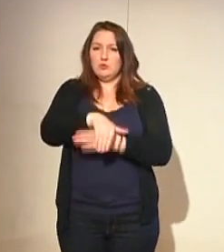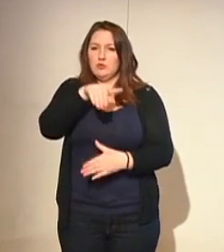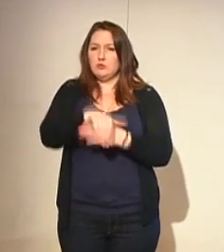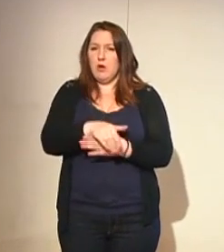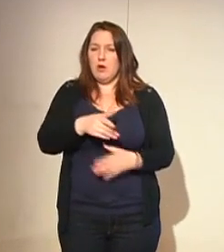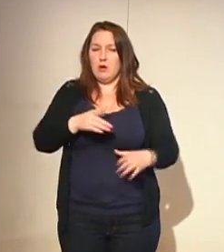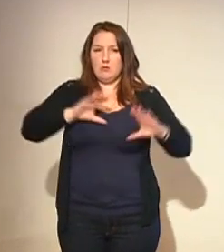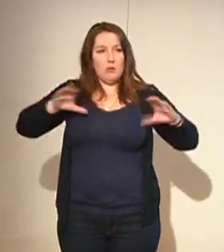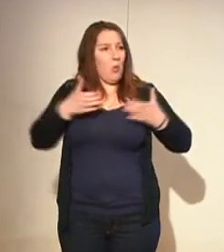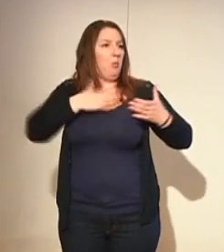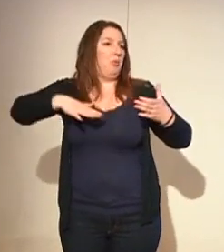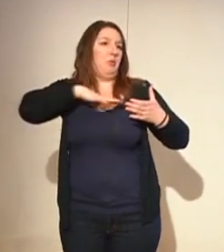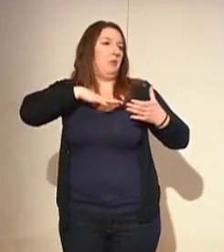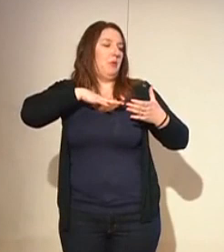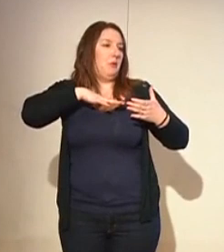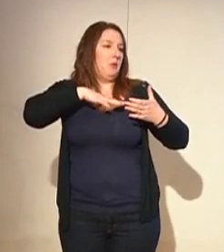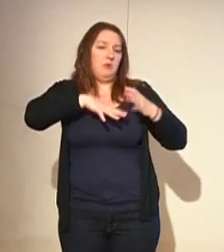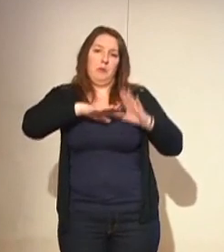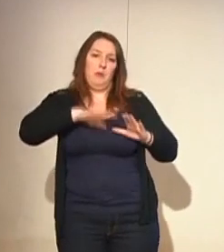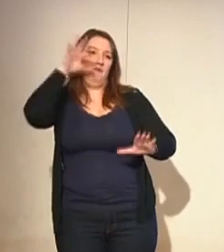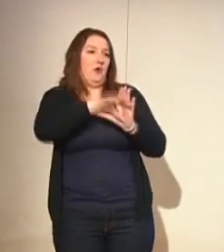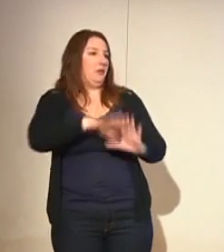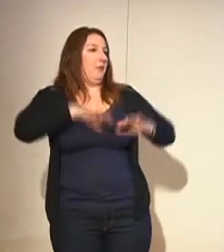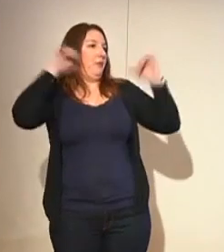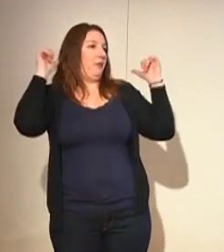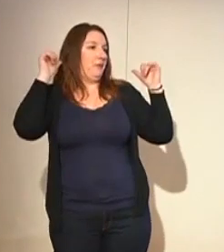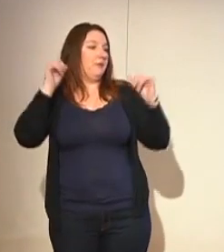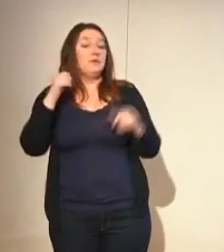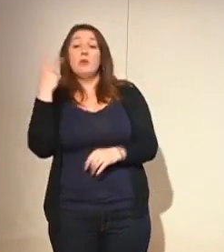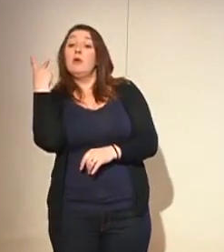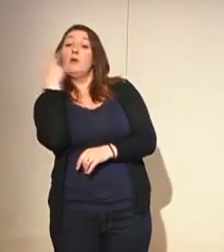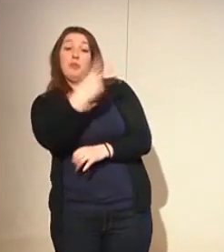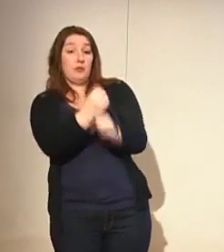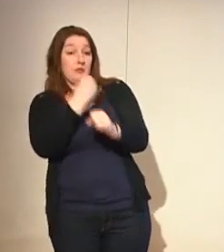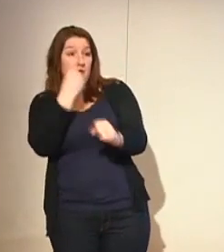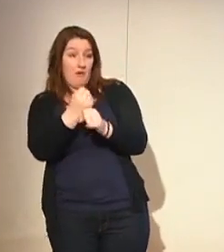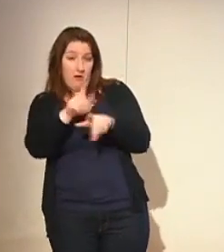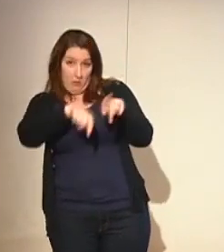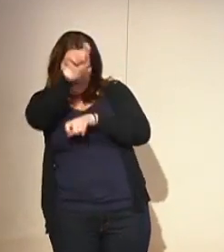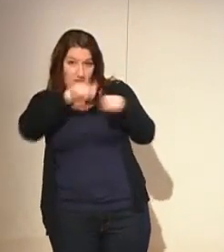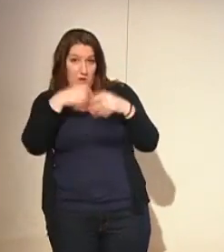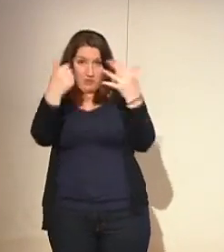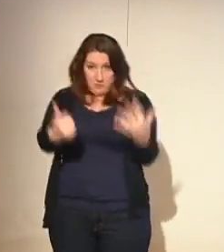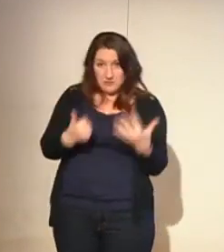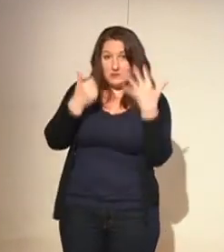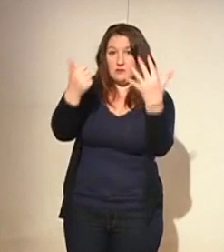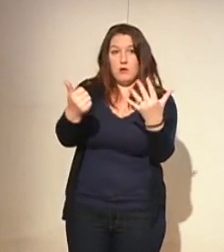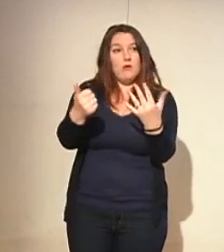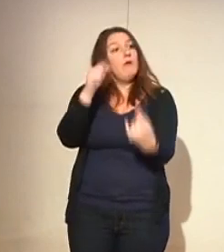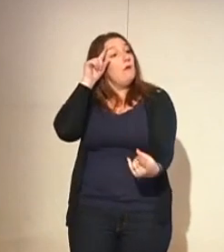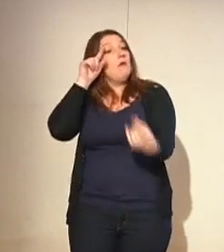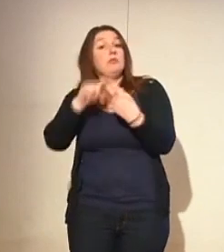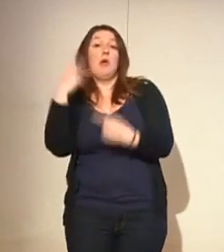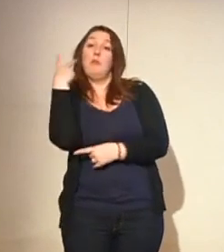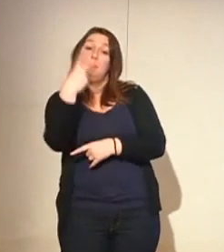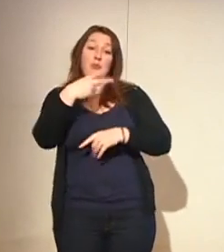notre part en rappelant que votre action sera évalué sur le long du mandat sur les actions que vous engagerez